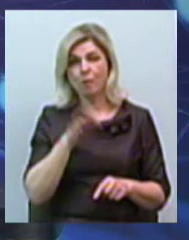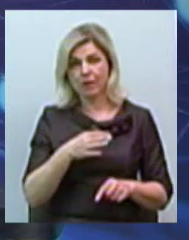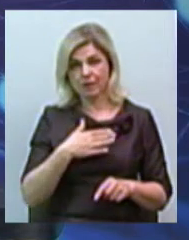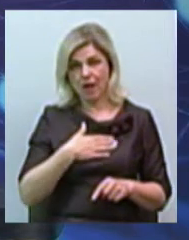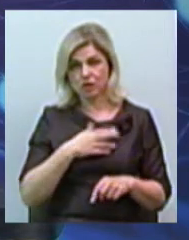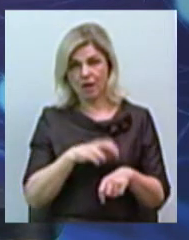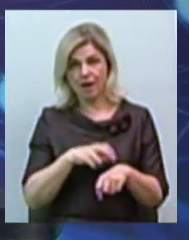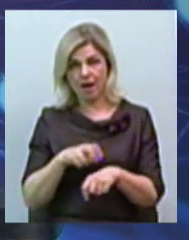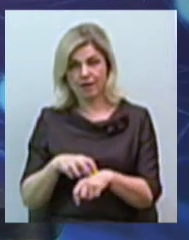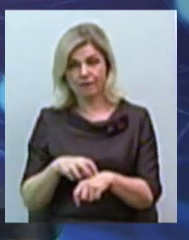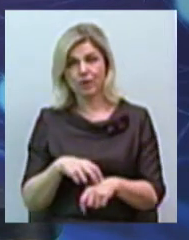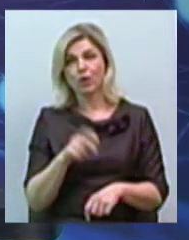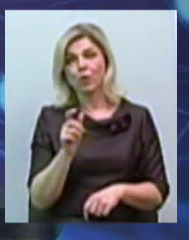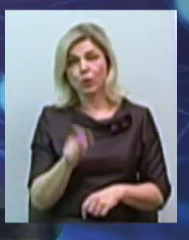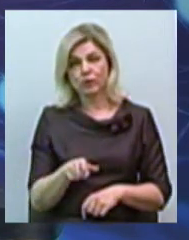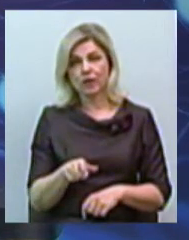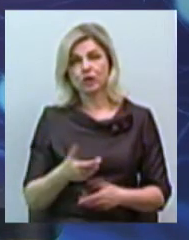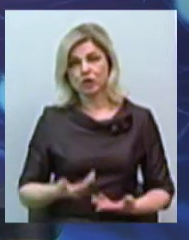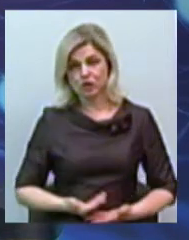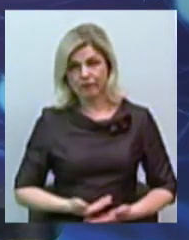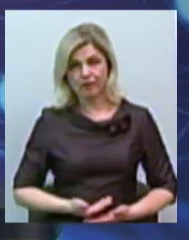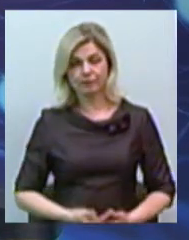лікарів, людина живе,